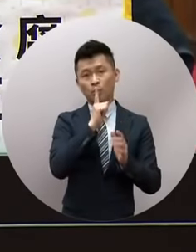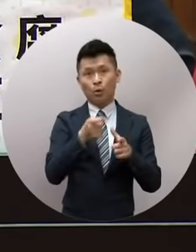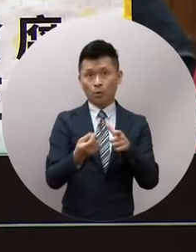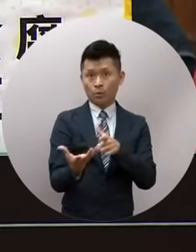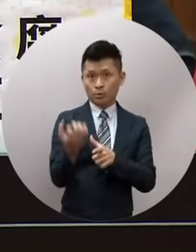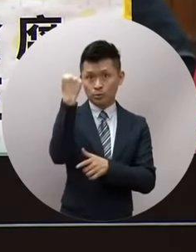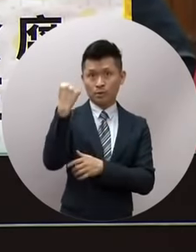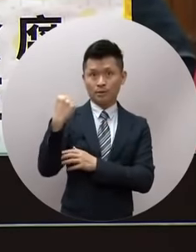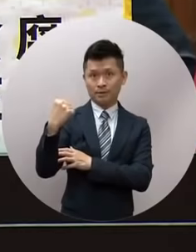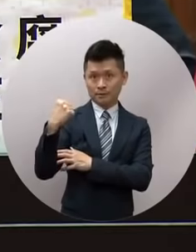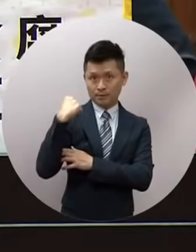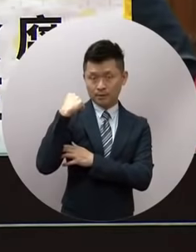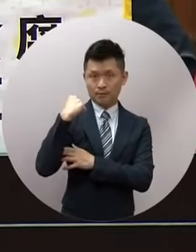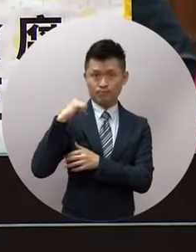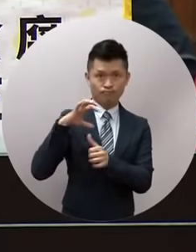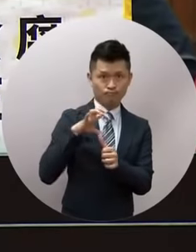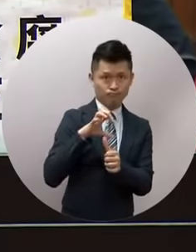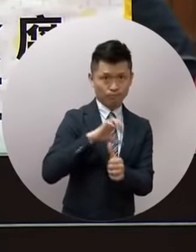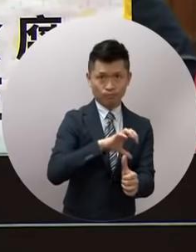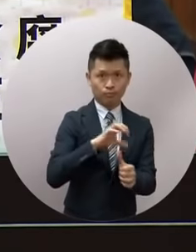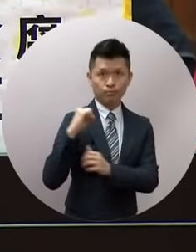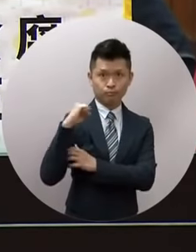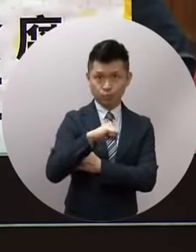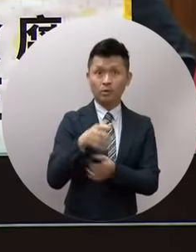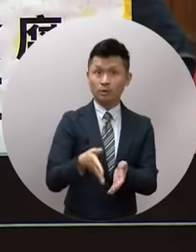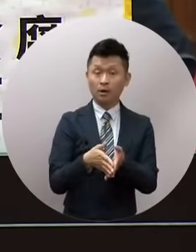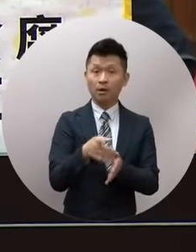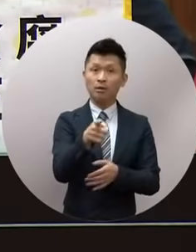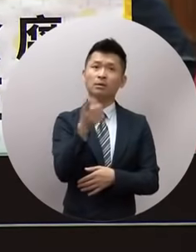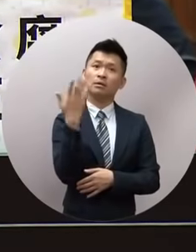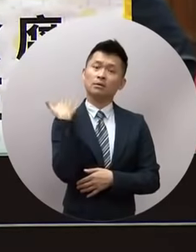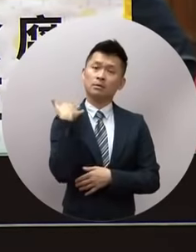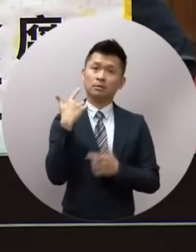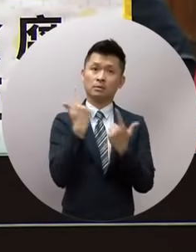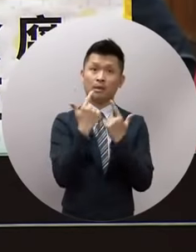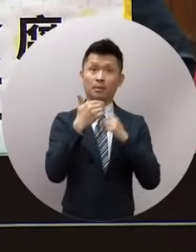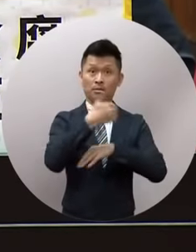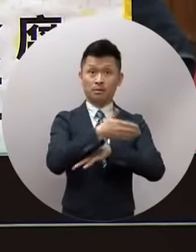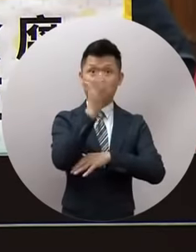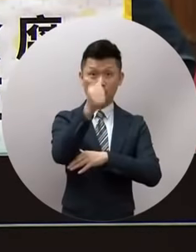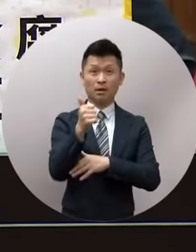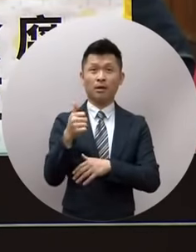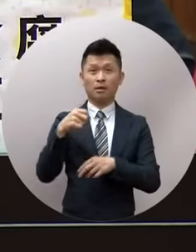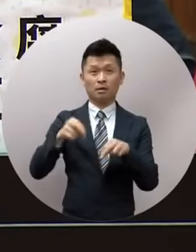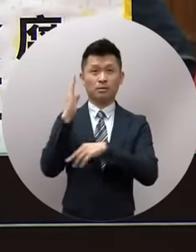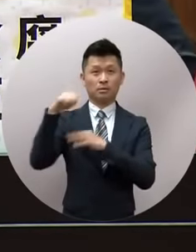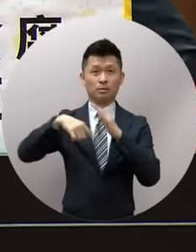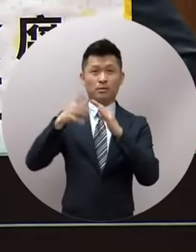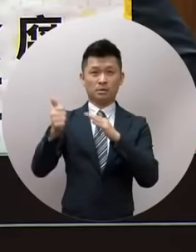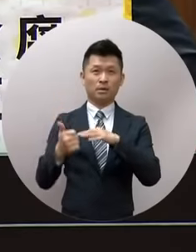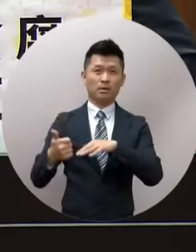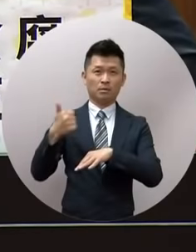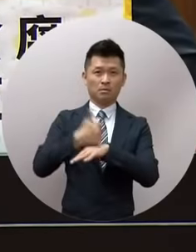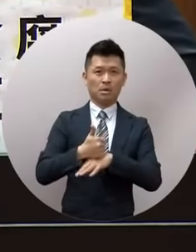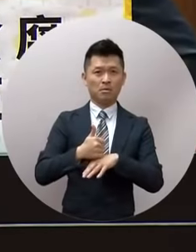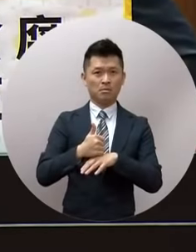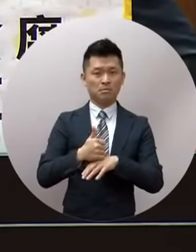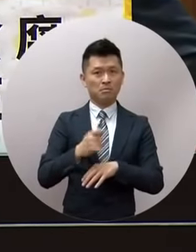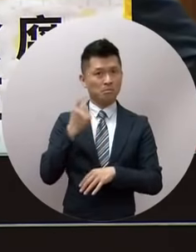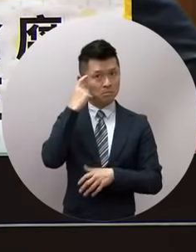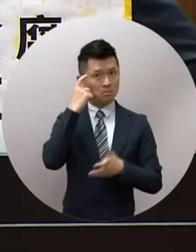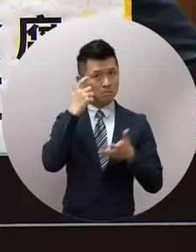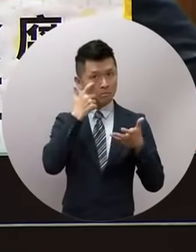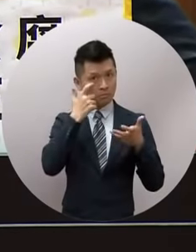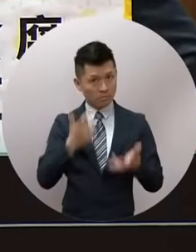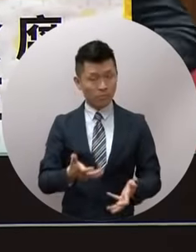力的执行嘛。吼，过去不管你是你台北县长的时阵，还是你过去做行政院长的时候，你拢在强调这个公权力的执行。